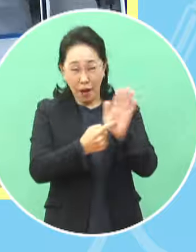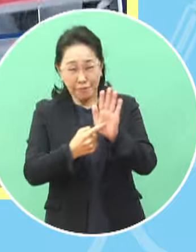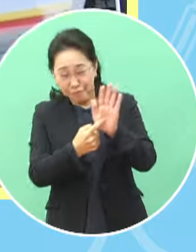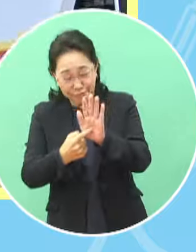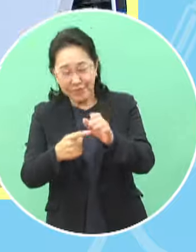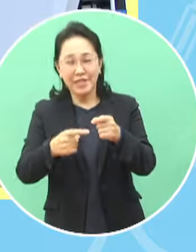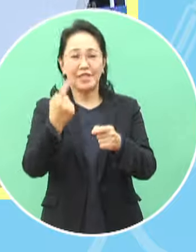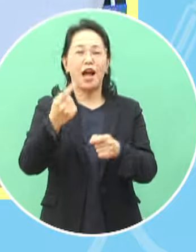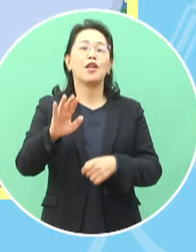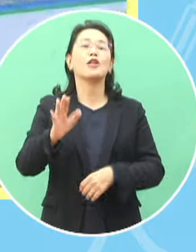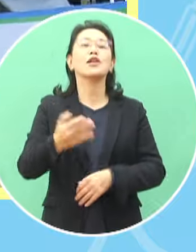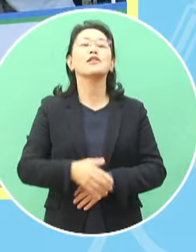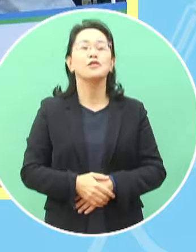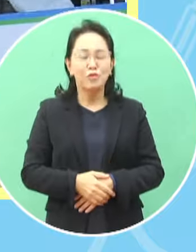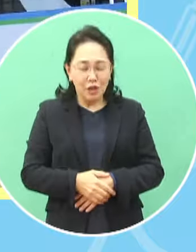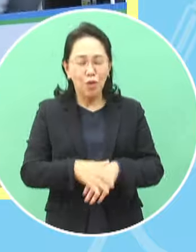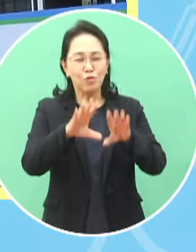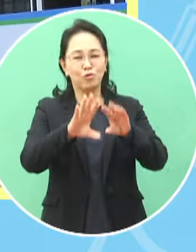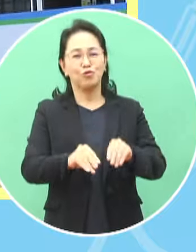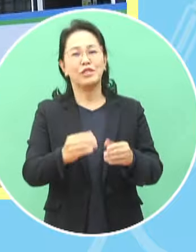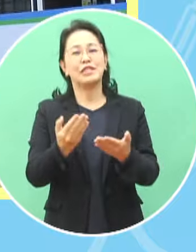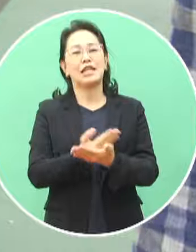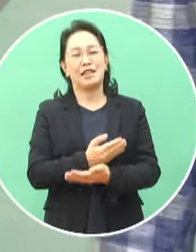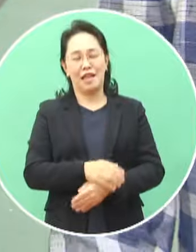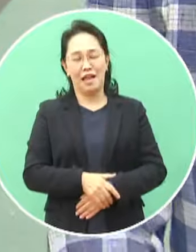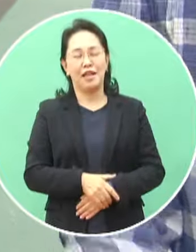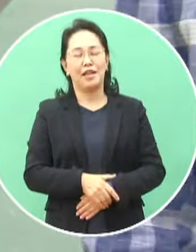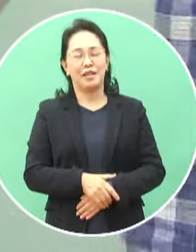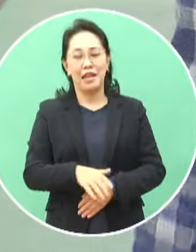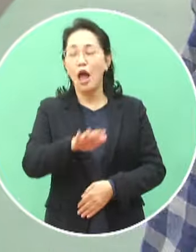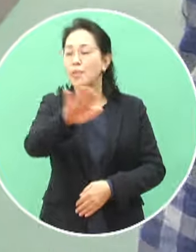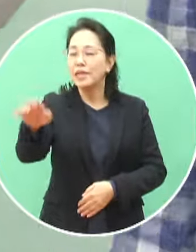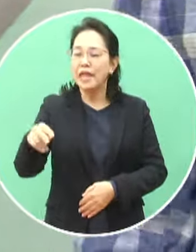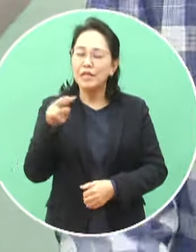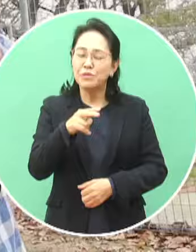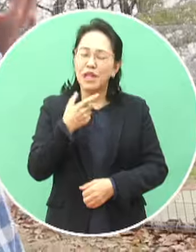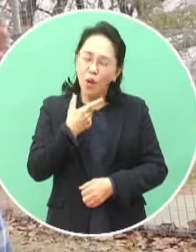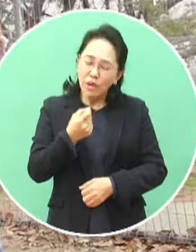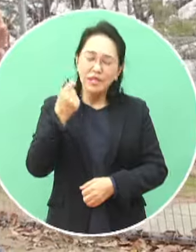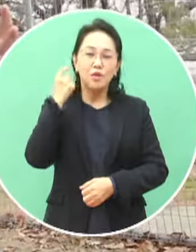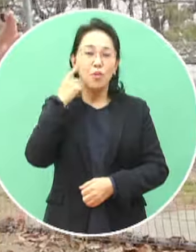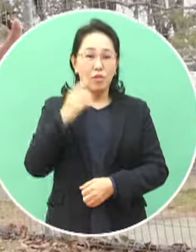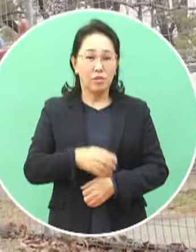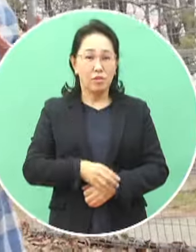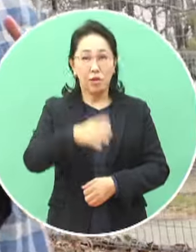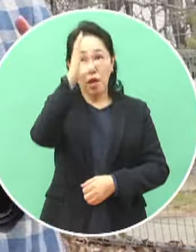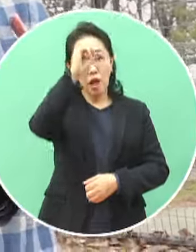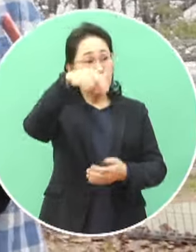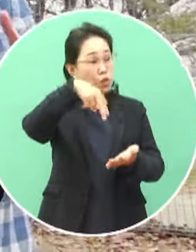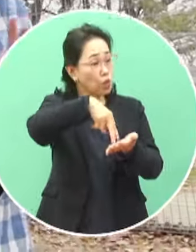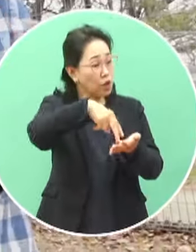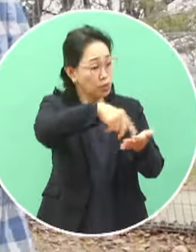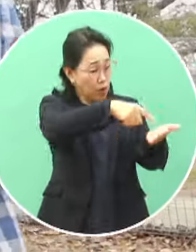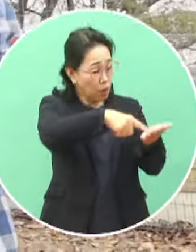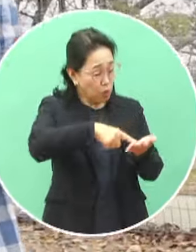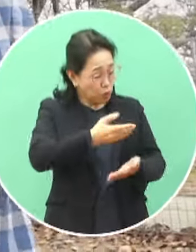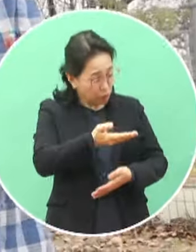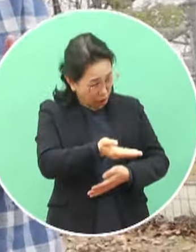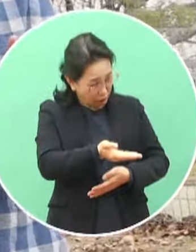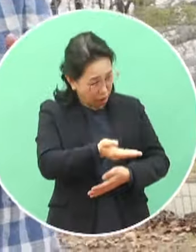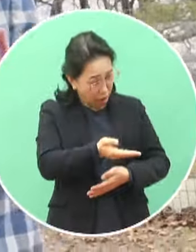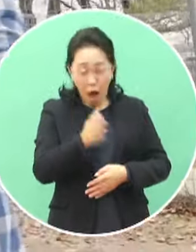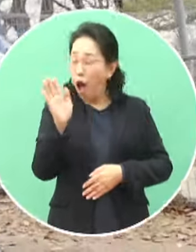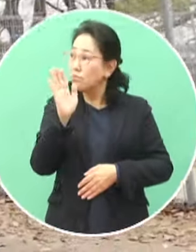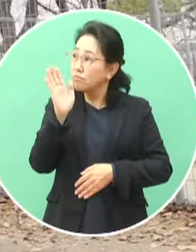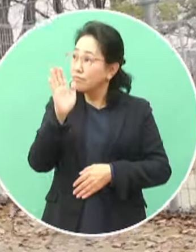と思うんですけど、うんうん、それができなくなってしまったので皆さんに見てもらいたいと思って、 う ん、 大使として今回応募してくださった、うん、ということは、 いや